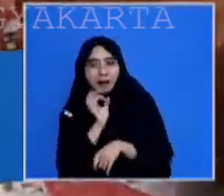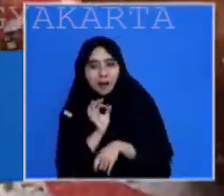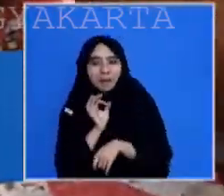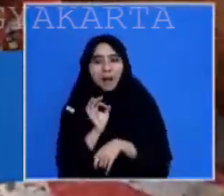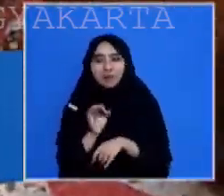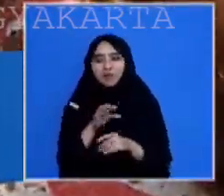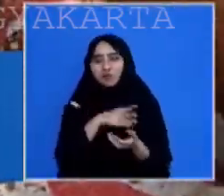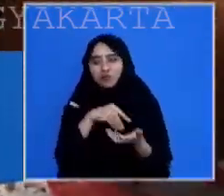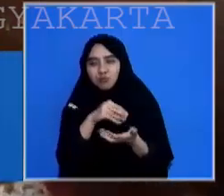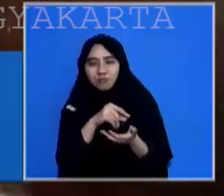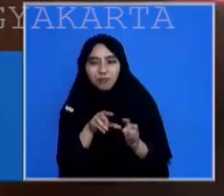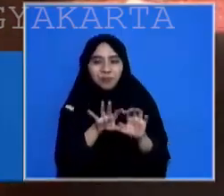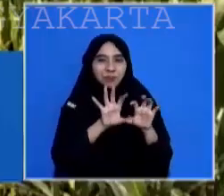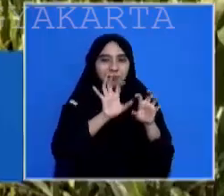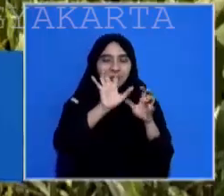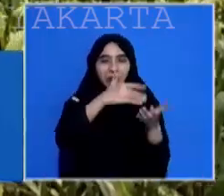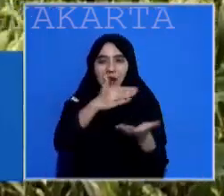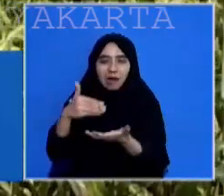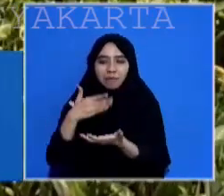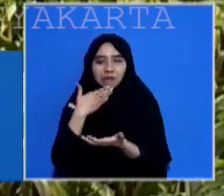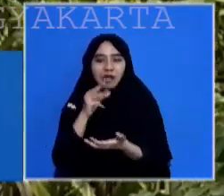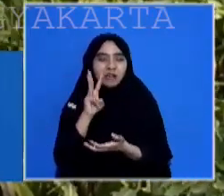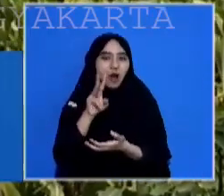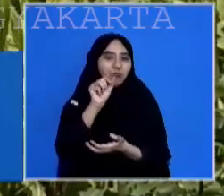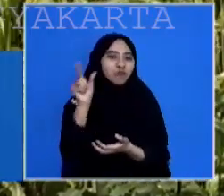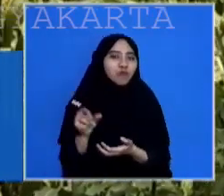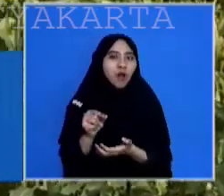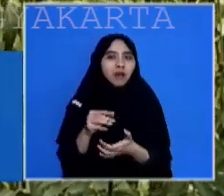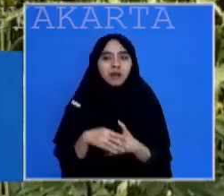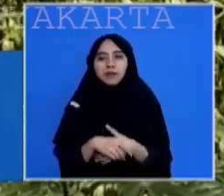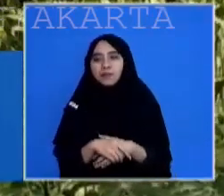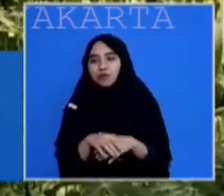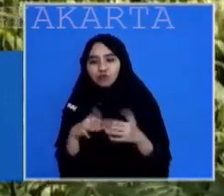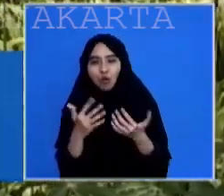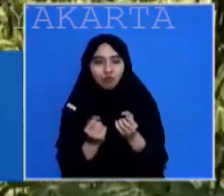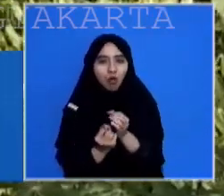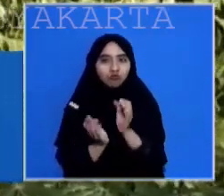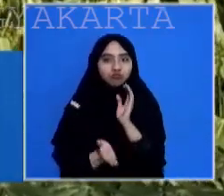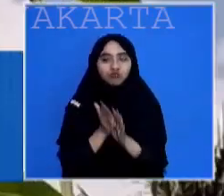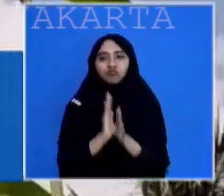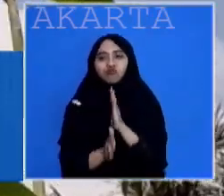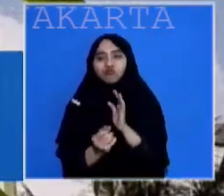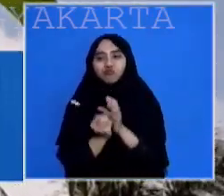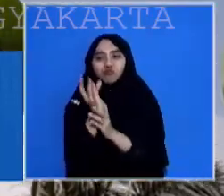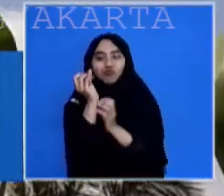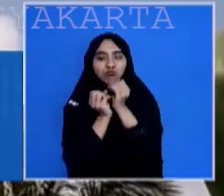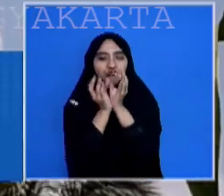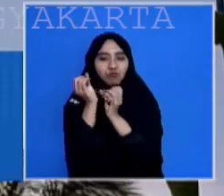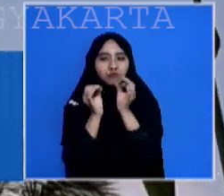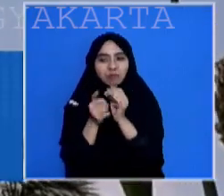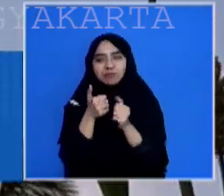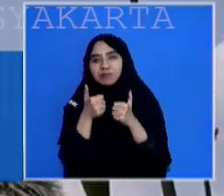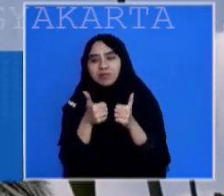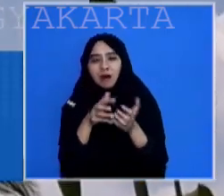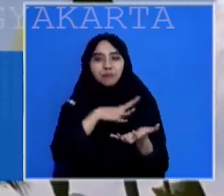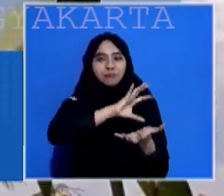panenipun dangu-dangunipun 3 bulan. Sasampunipun panen, tanaman sorghum badhe tuwuh trubus utawi semi malih saengga saged dipun